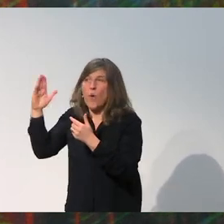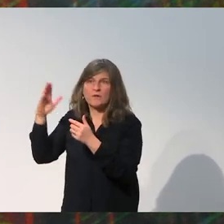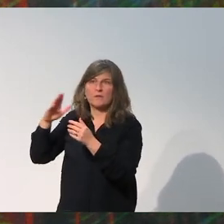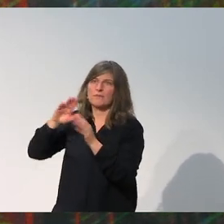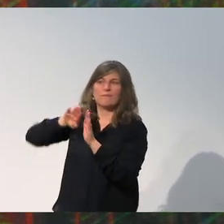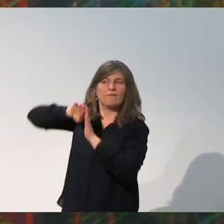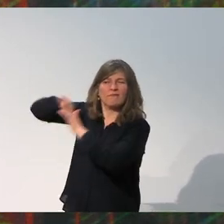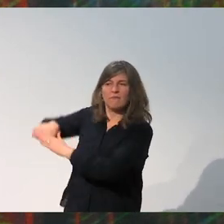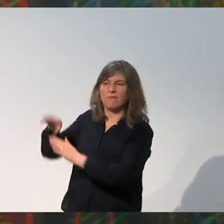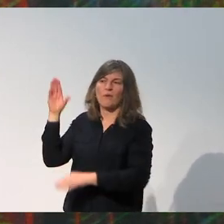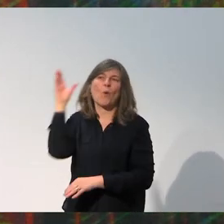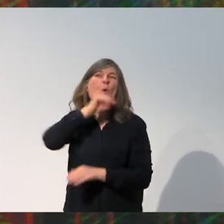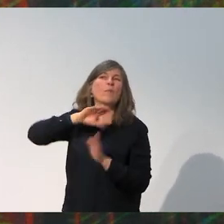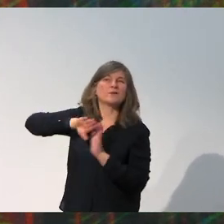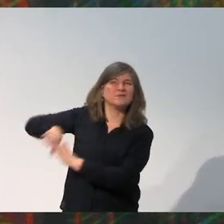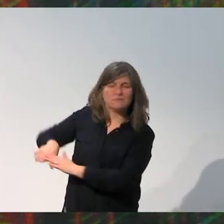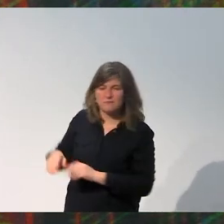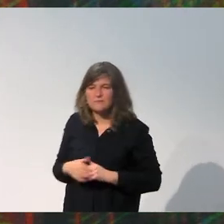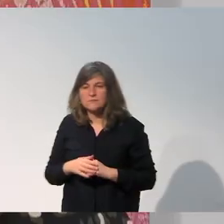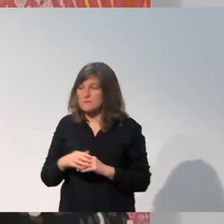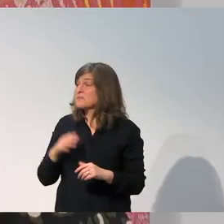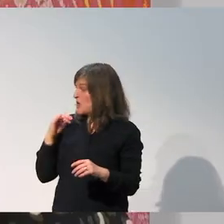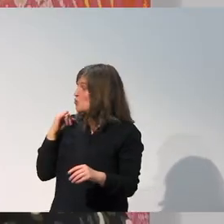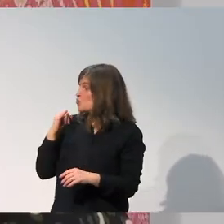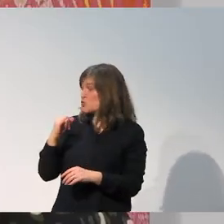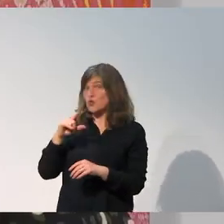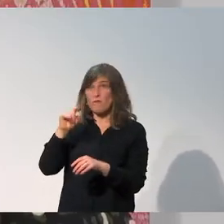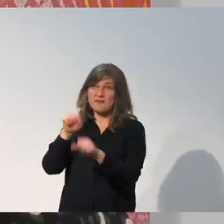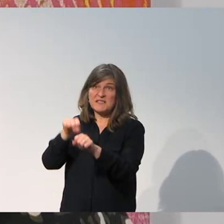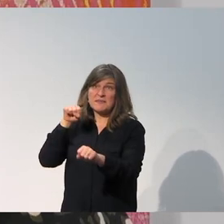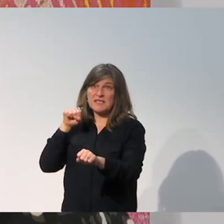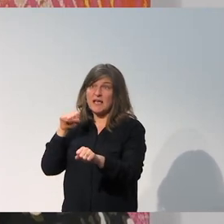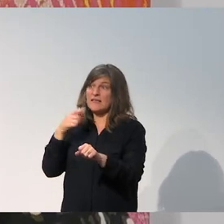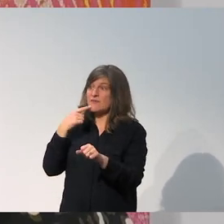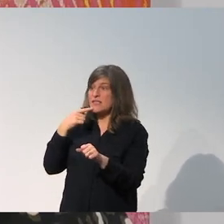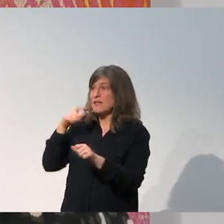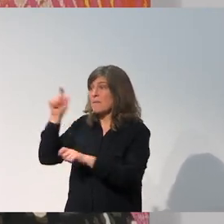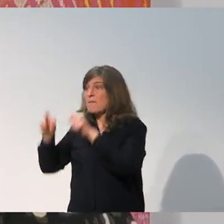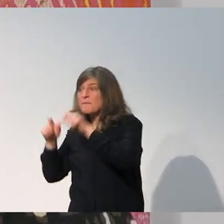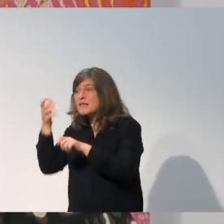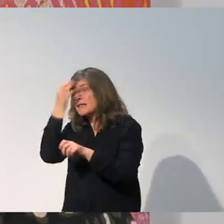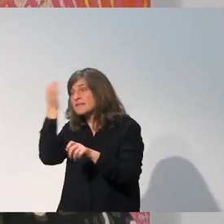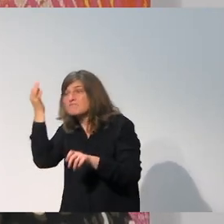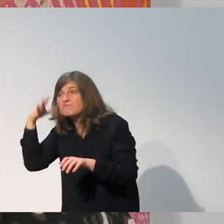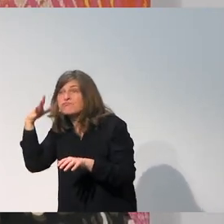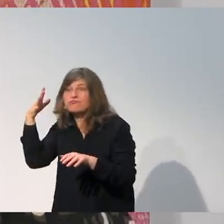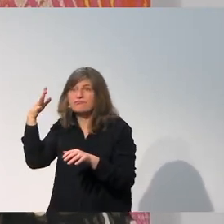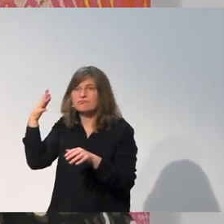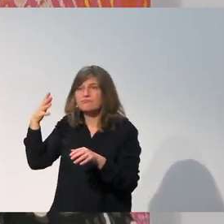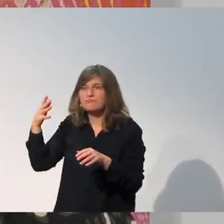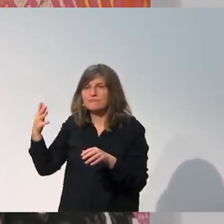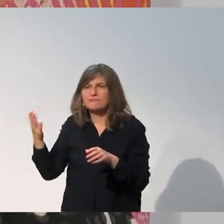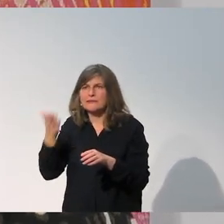Est-ce que justement, jusqu'au XXe siècle, on a oublié ces savants un peu fous, ou ces visionnaires qui ont